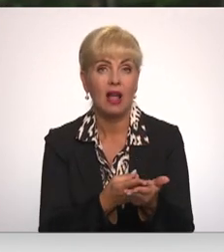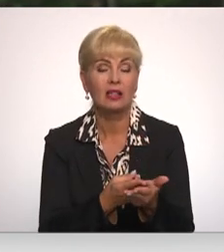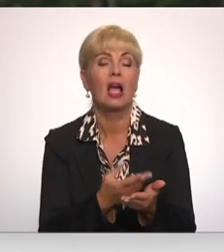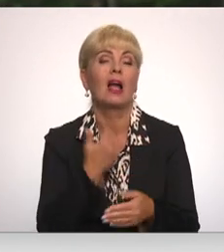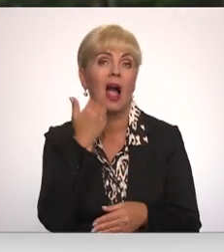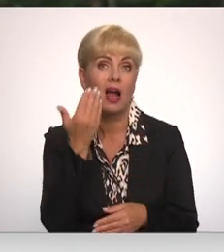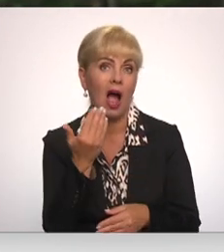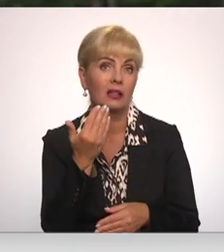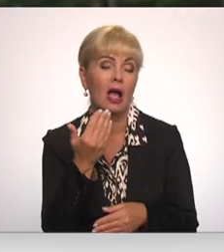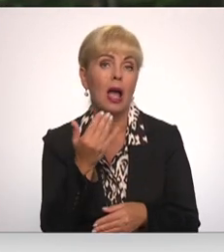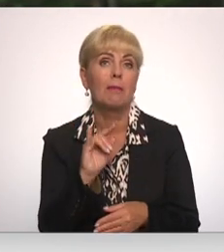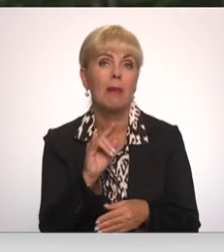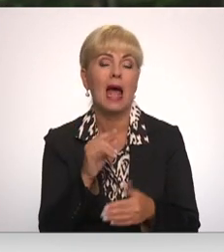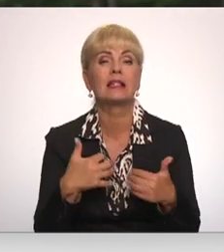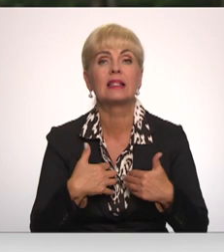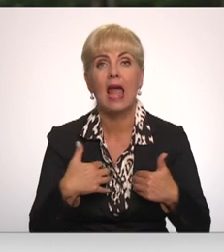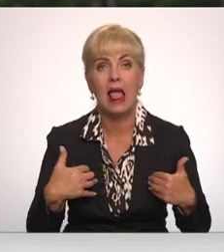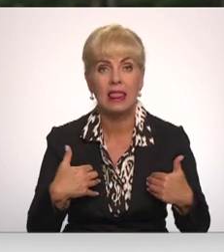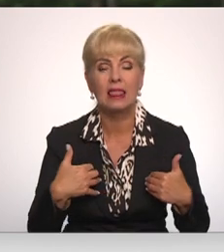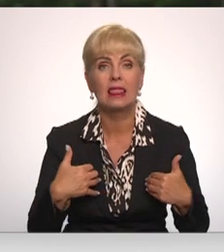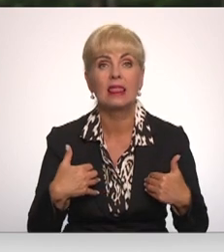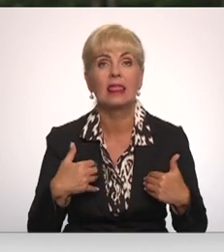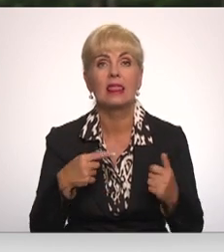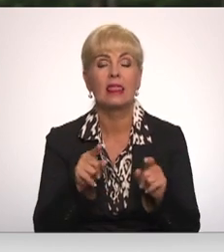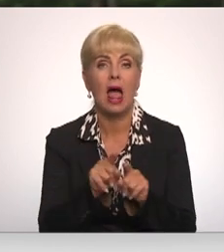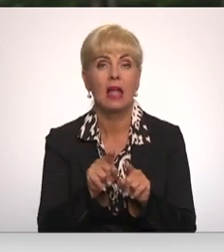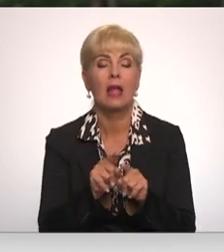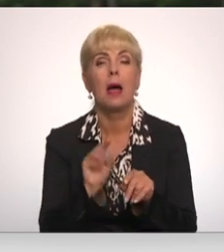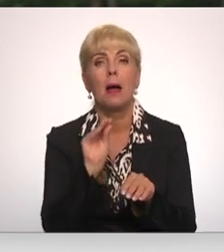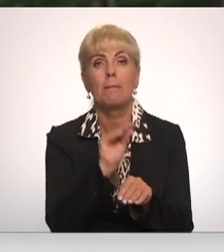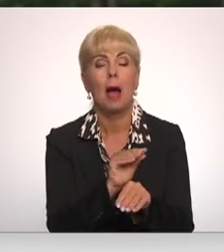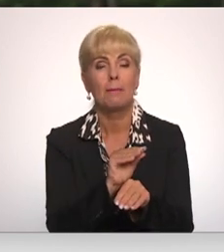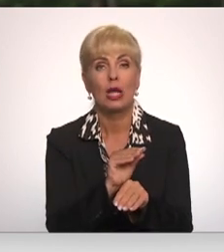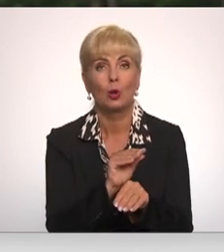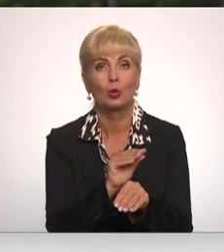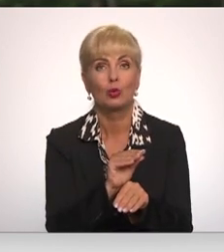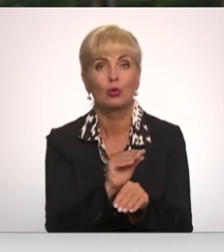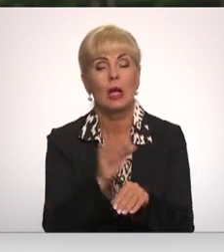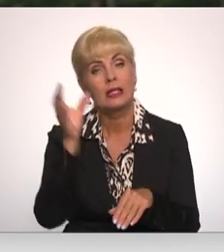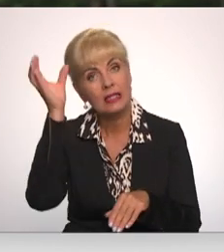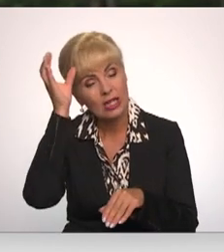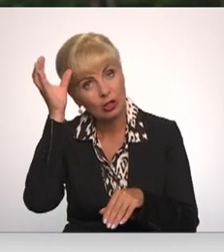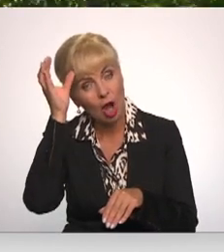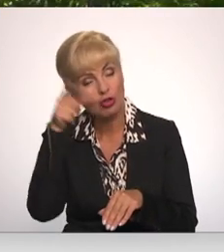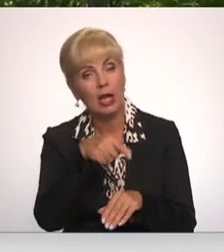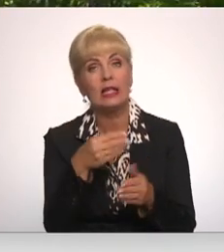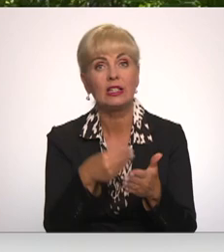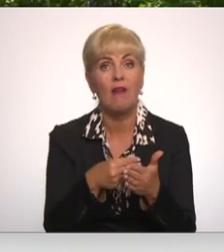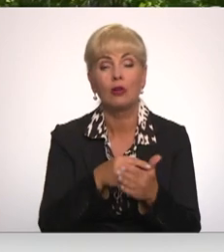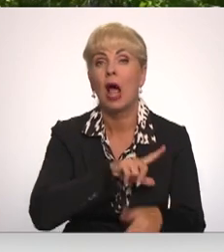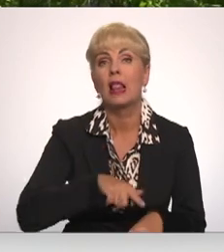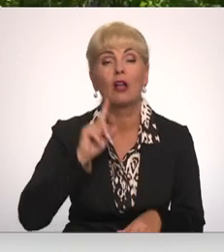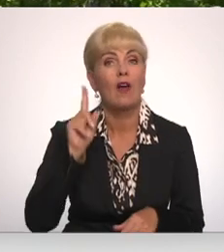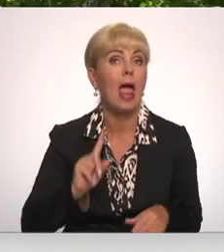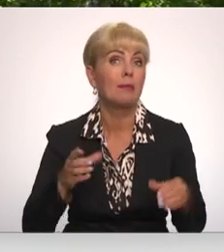kad bērnu skeletiņi, jā, kas prasa papildus gan zināšanas, gan izvērtēšanas. Arī Latvijas